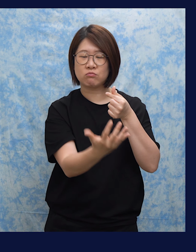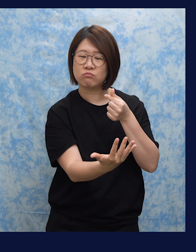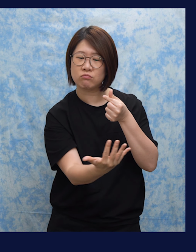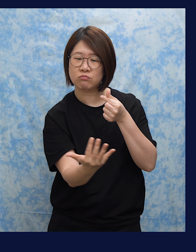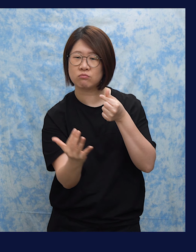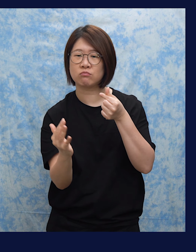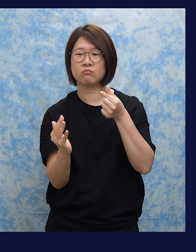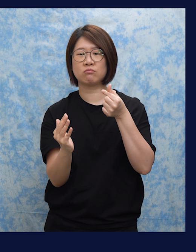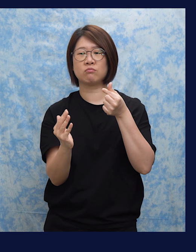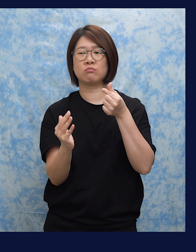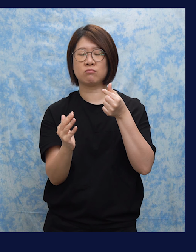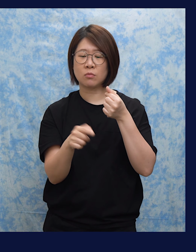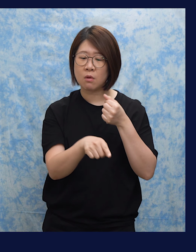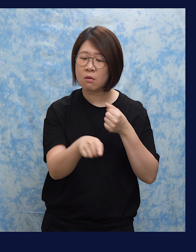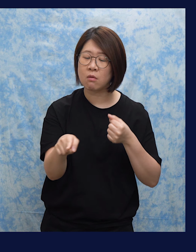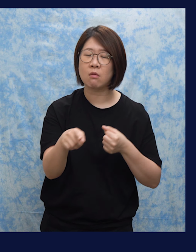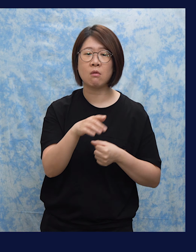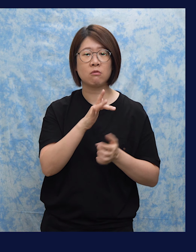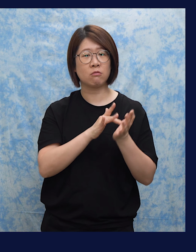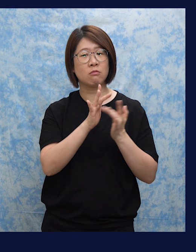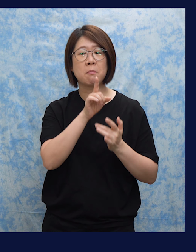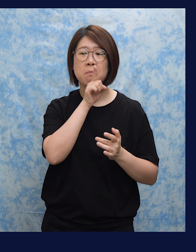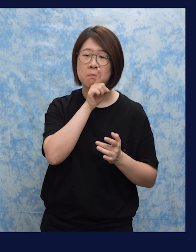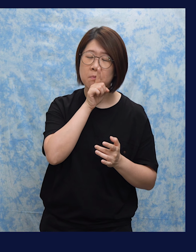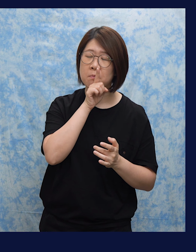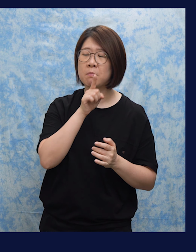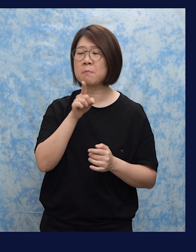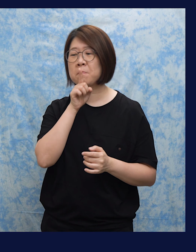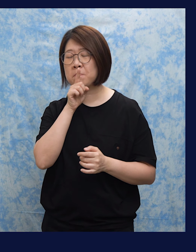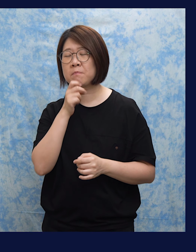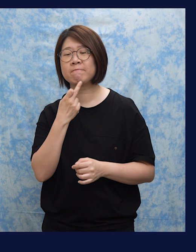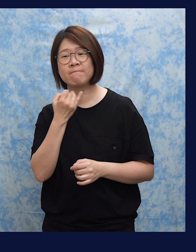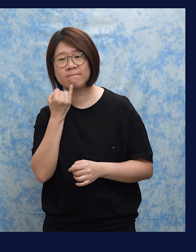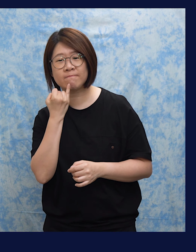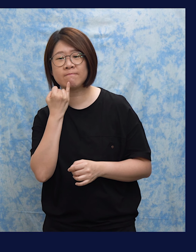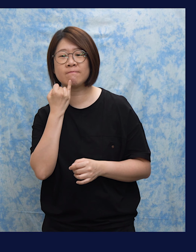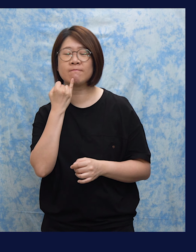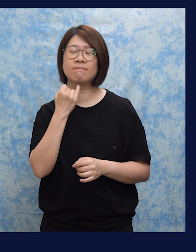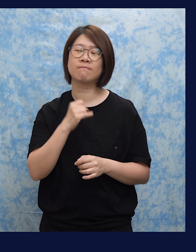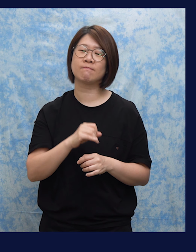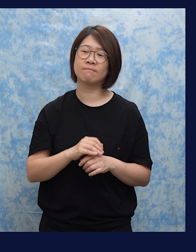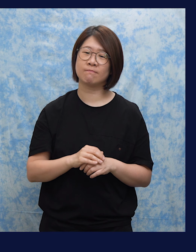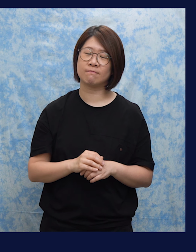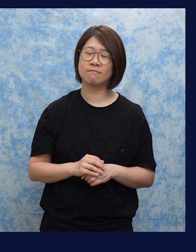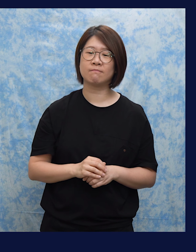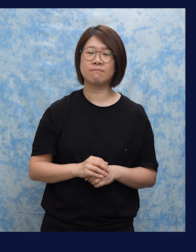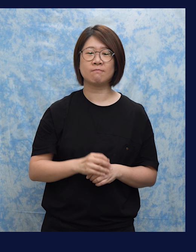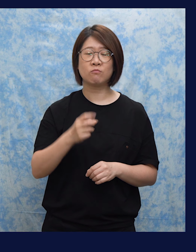Jesu seiner Mutter und seinem Schwester,